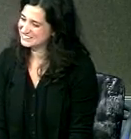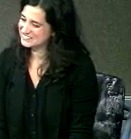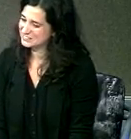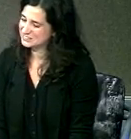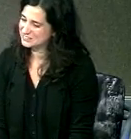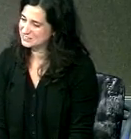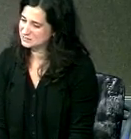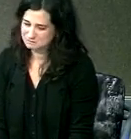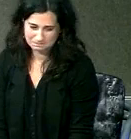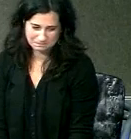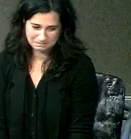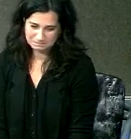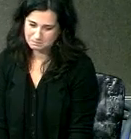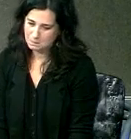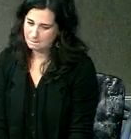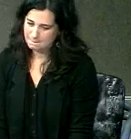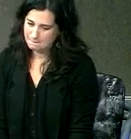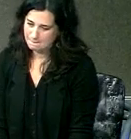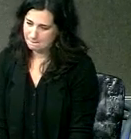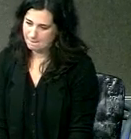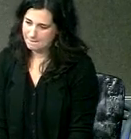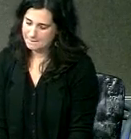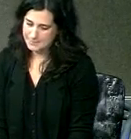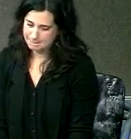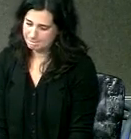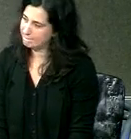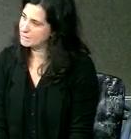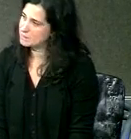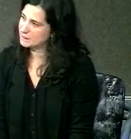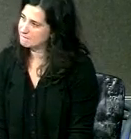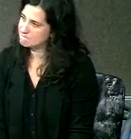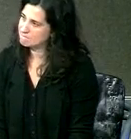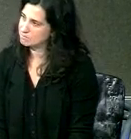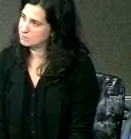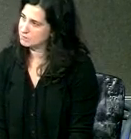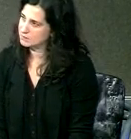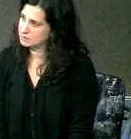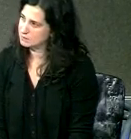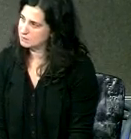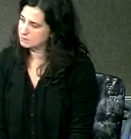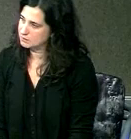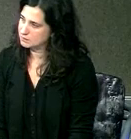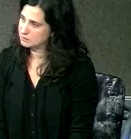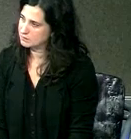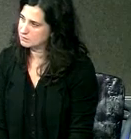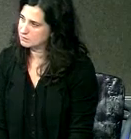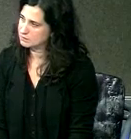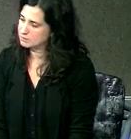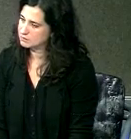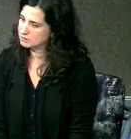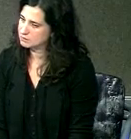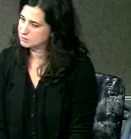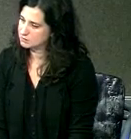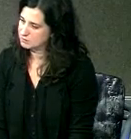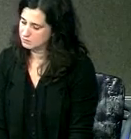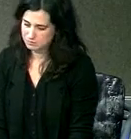syndrome de sevrage néonatal, etc. Peu de substances passent vraiment dans le lait, puisqu'on a également